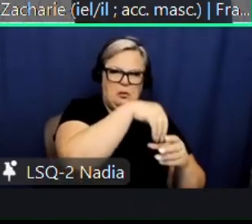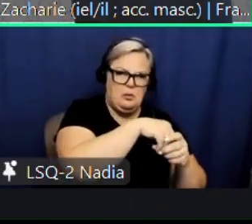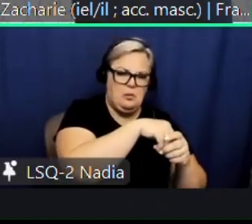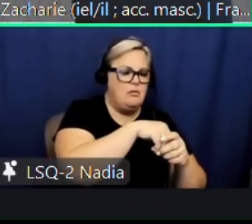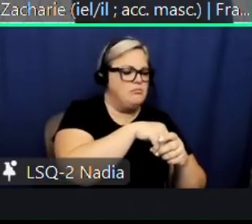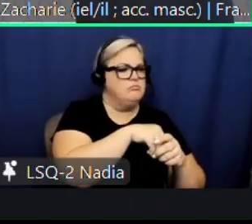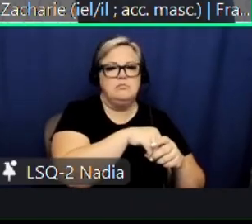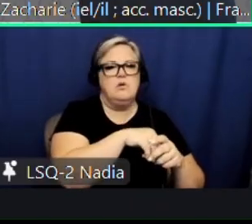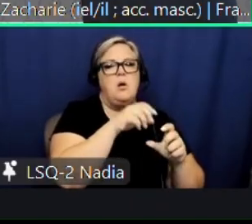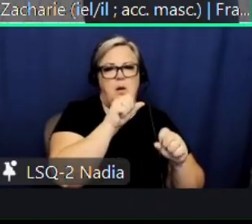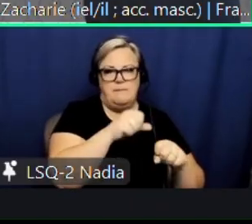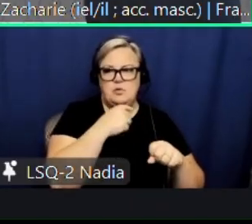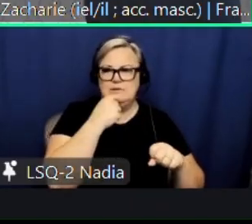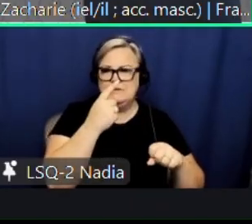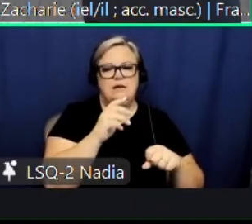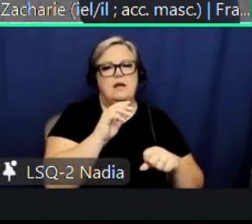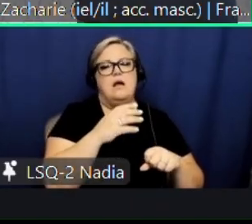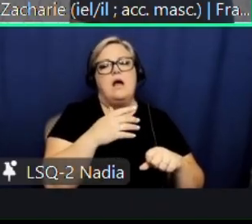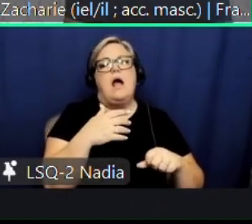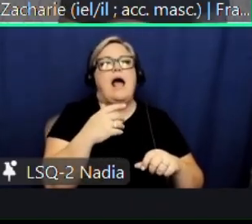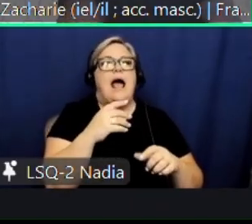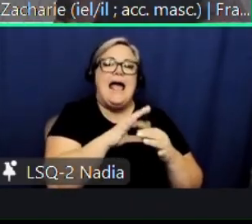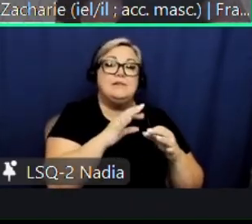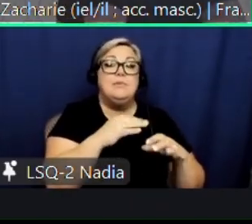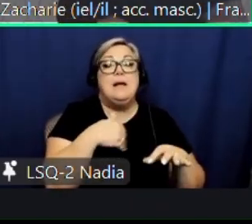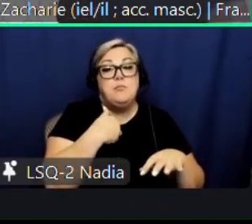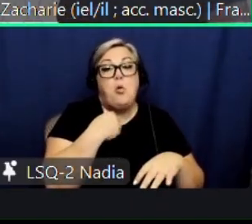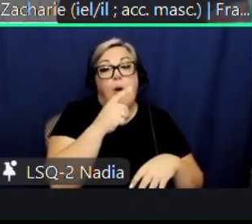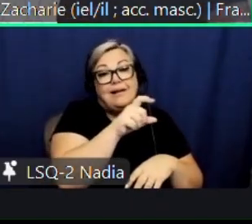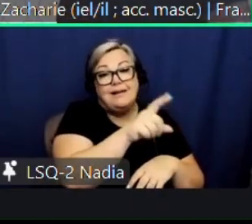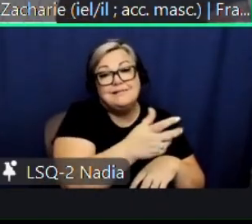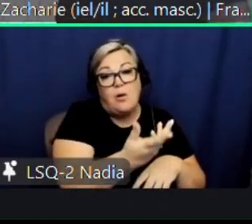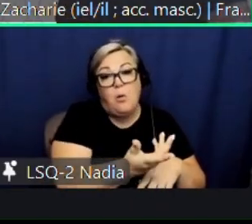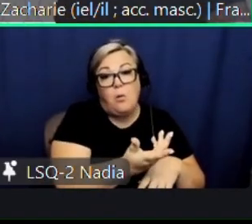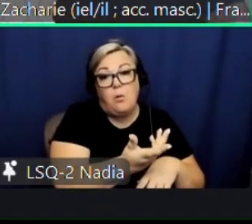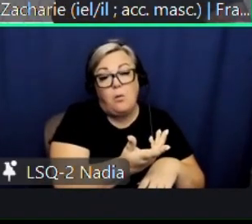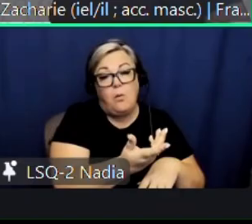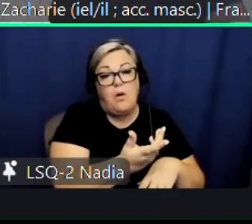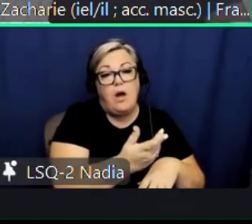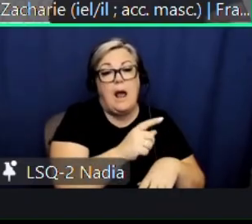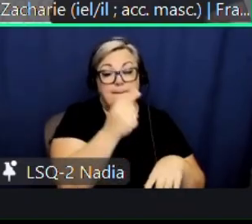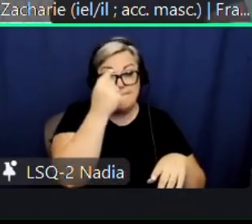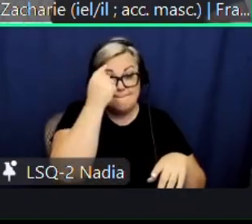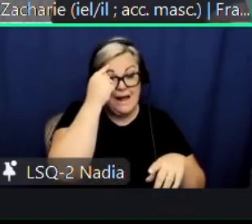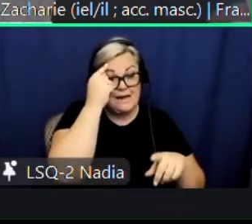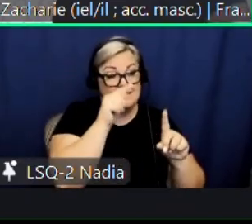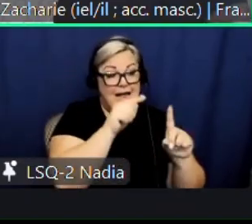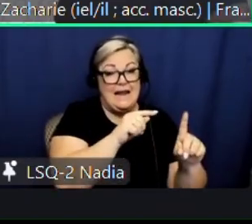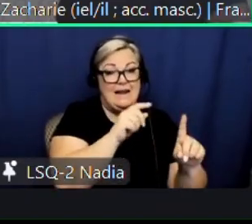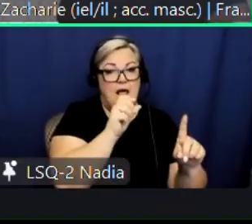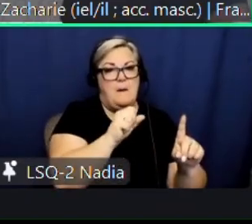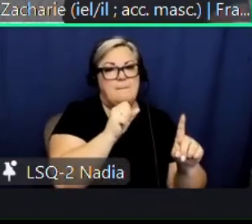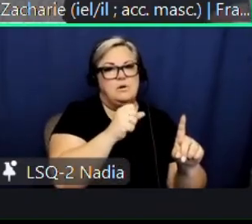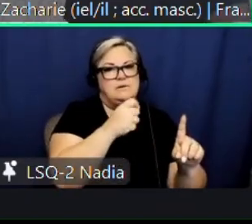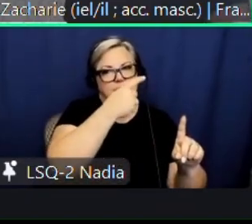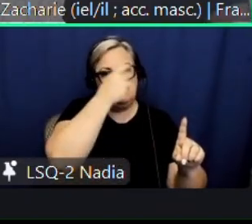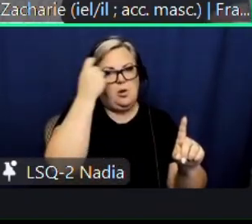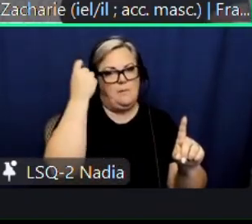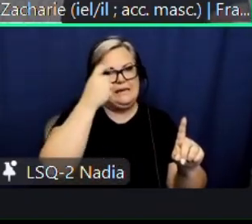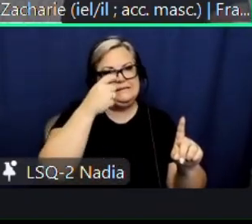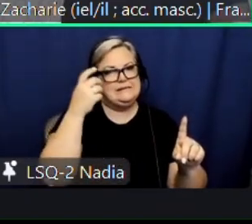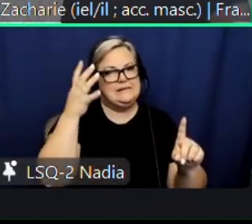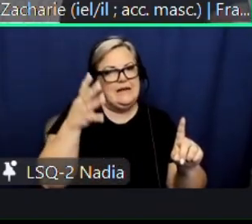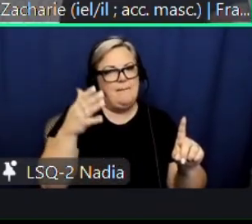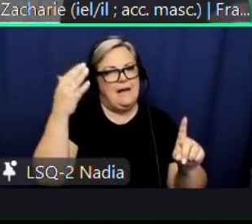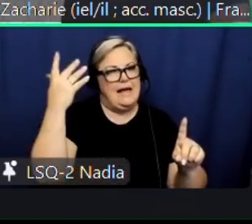les présenter en expliquant pourquoi elles sont posées. Ceci est en considération que la personne pourrait avoir un historique de traumatisme,